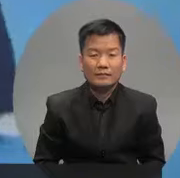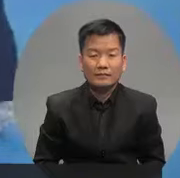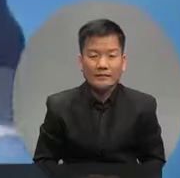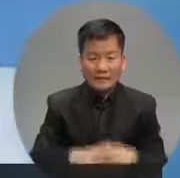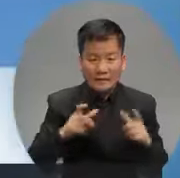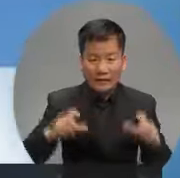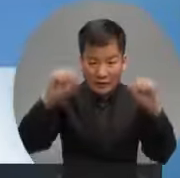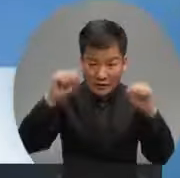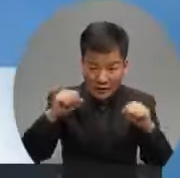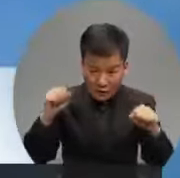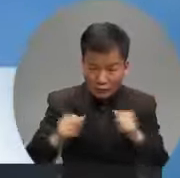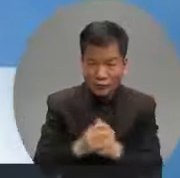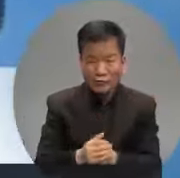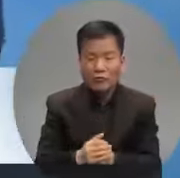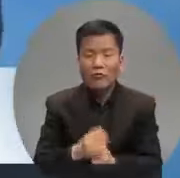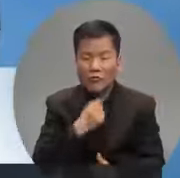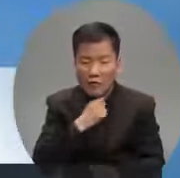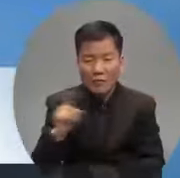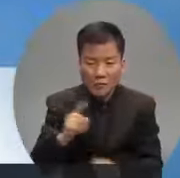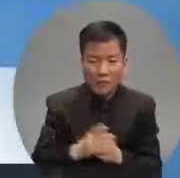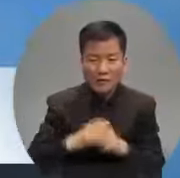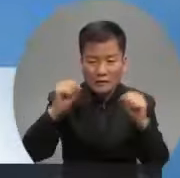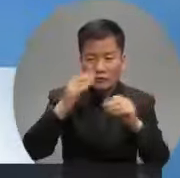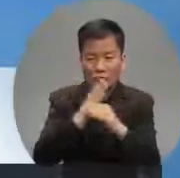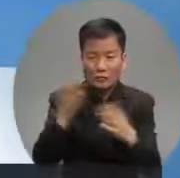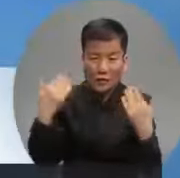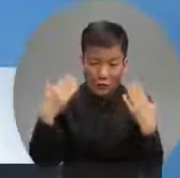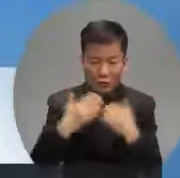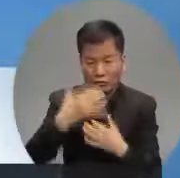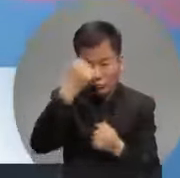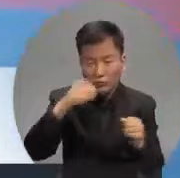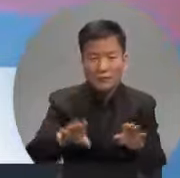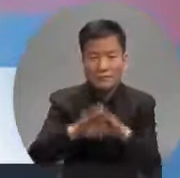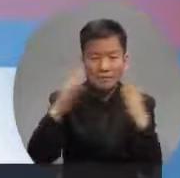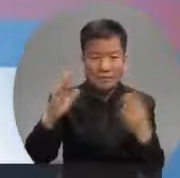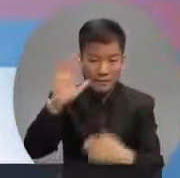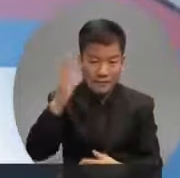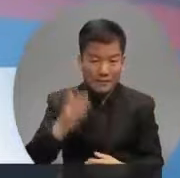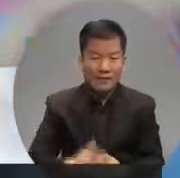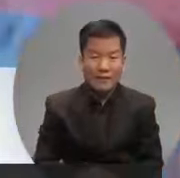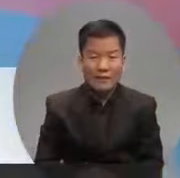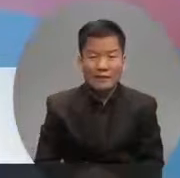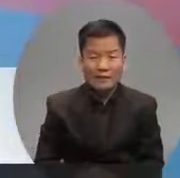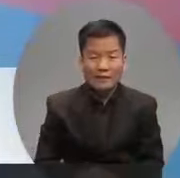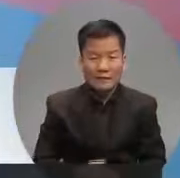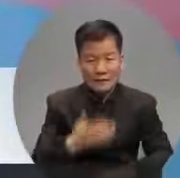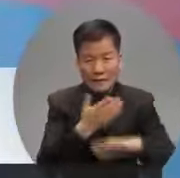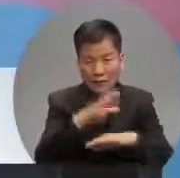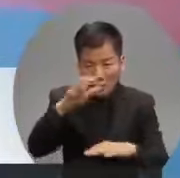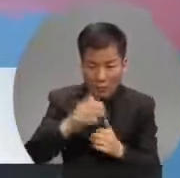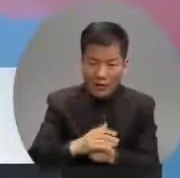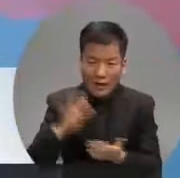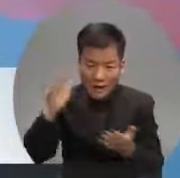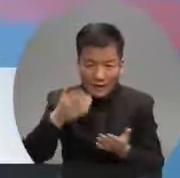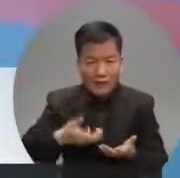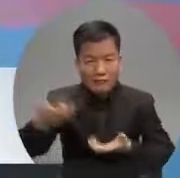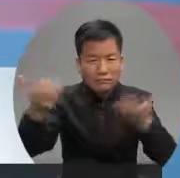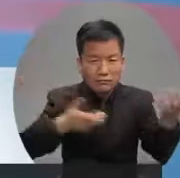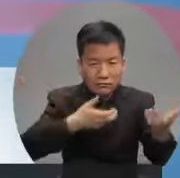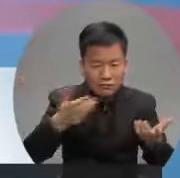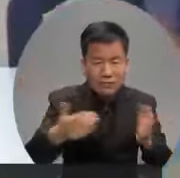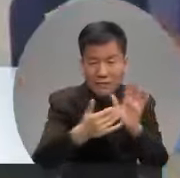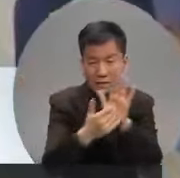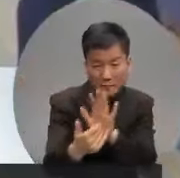지역 체육계의 수건이었던 체육중학교가 충북에도 문을 열었습니다. 다른 지역으로 빠져나가는